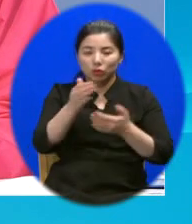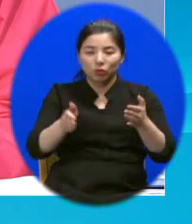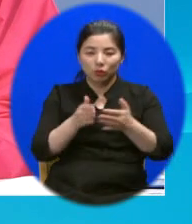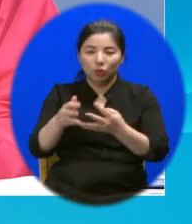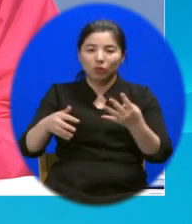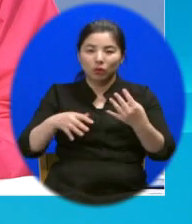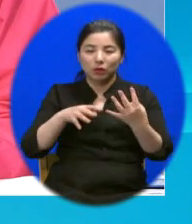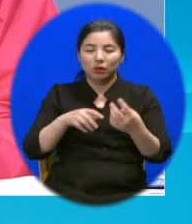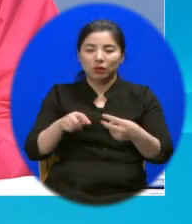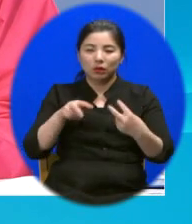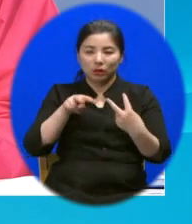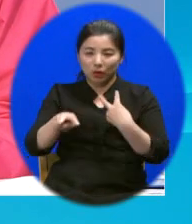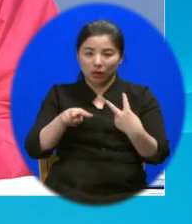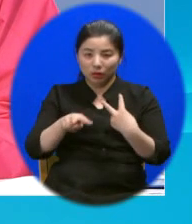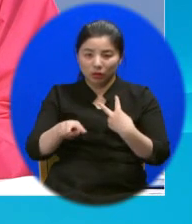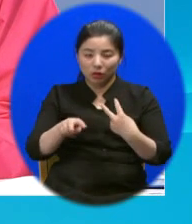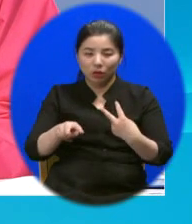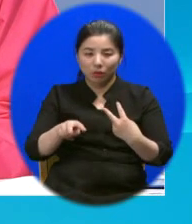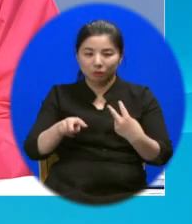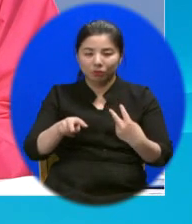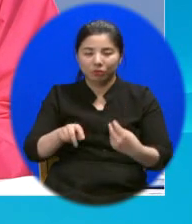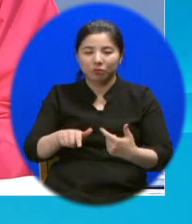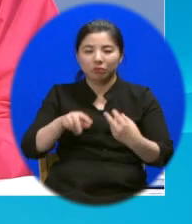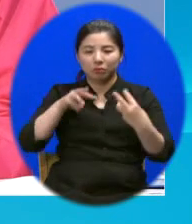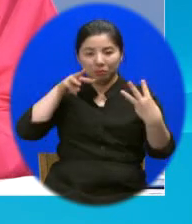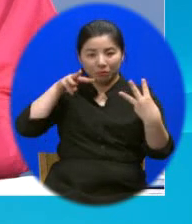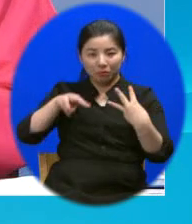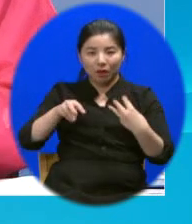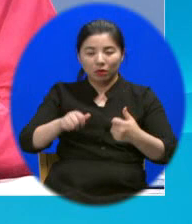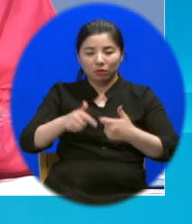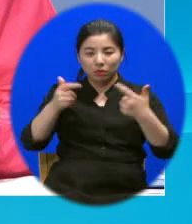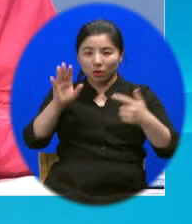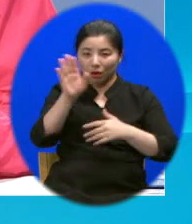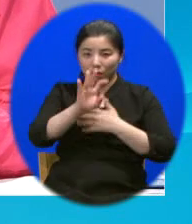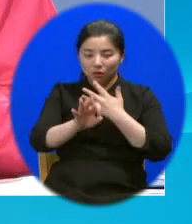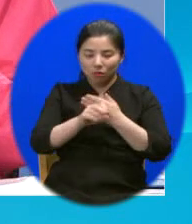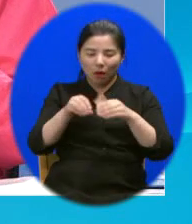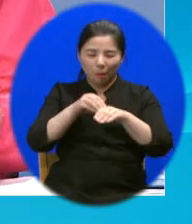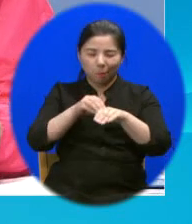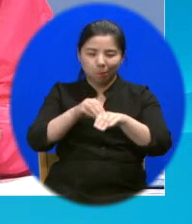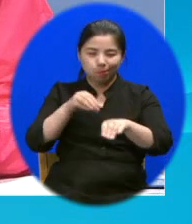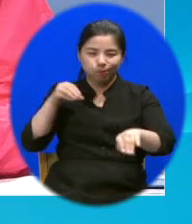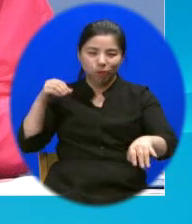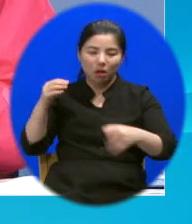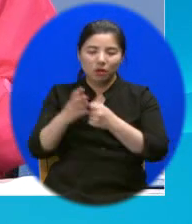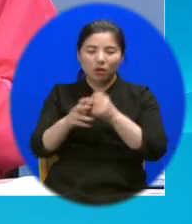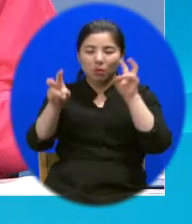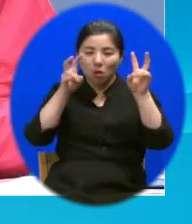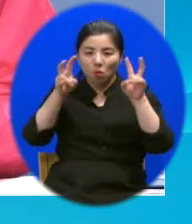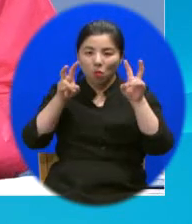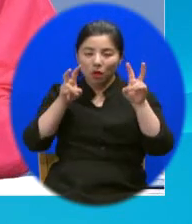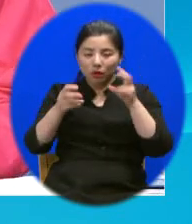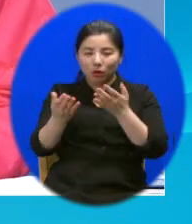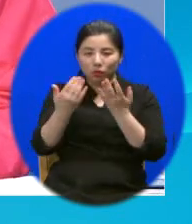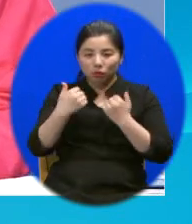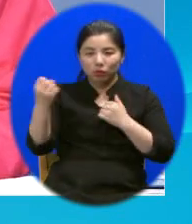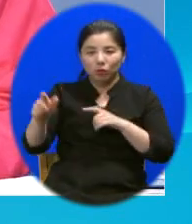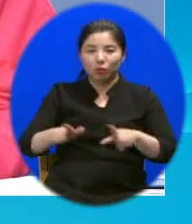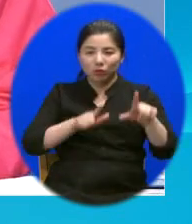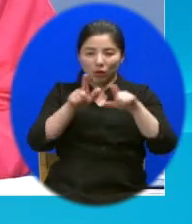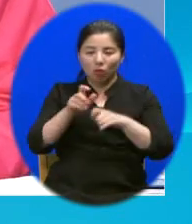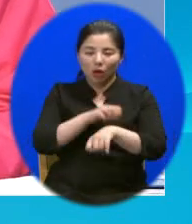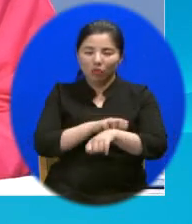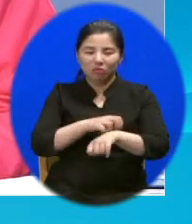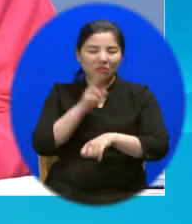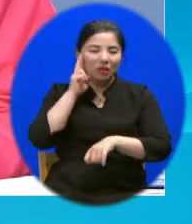4차선 확장 4차선 6천으로 확장이 되지 않으면 은 병목 현상 때문에 기업 유치 나 또 주민들의 생활 형편이